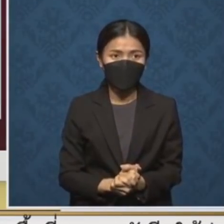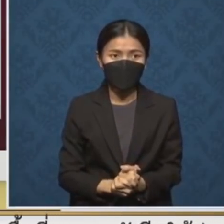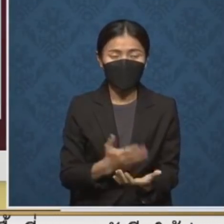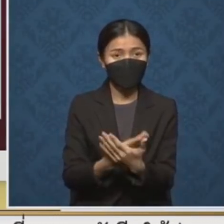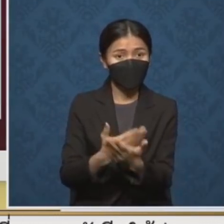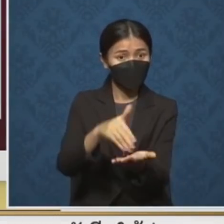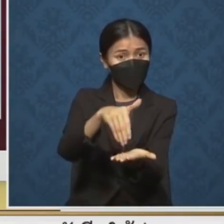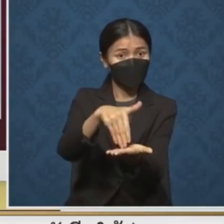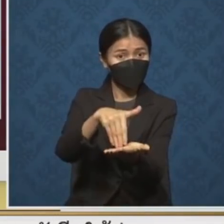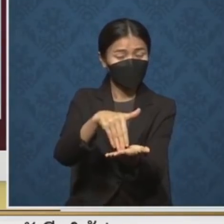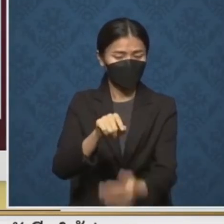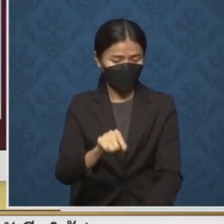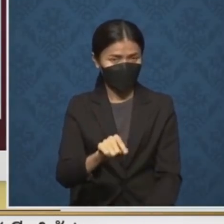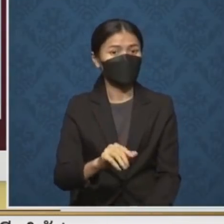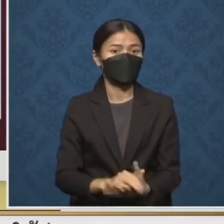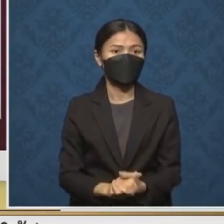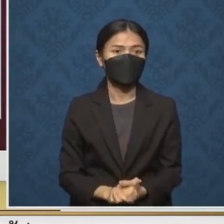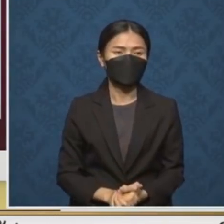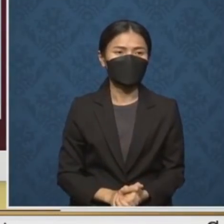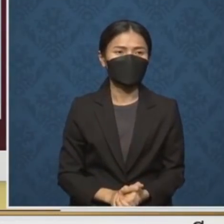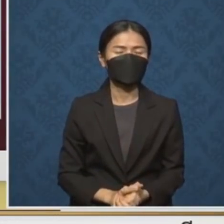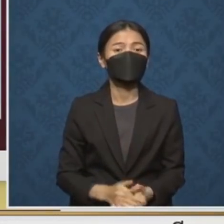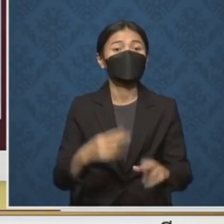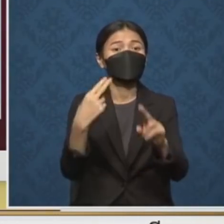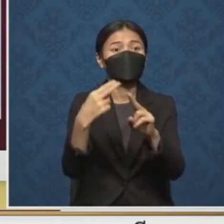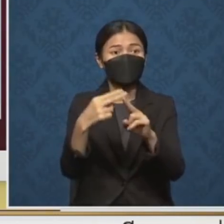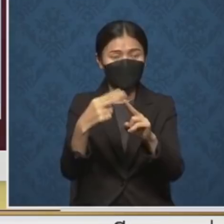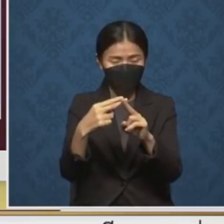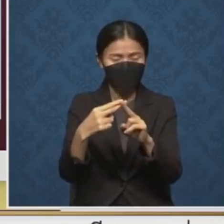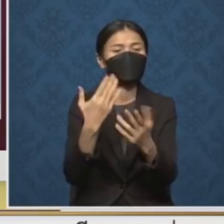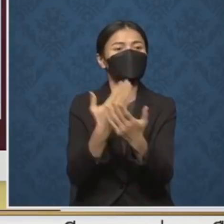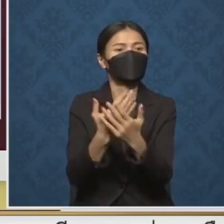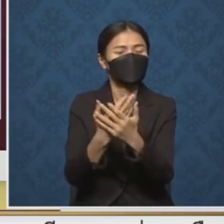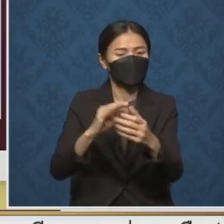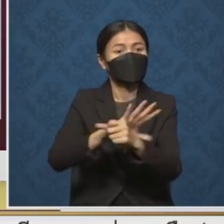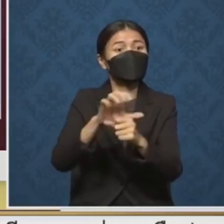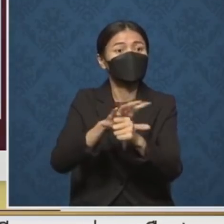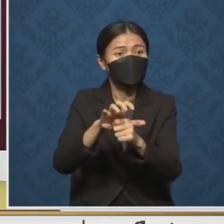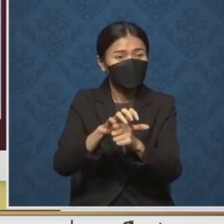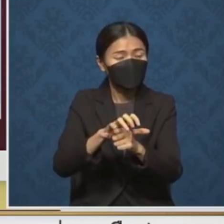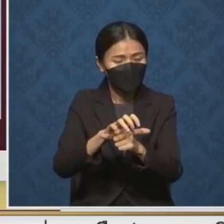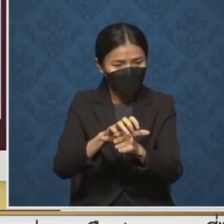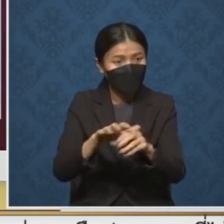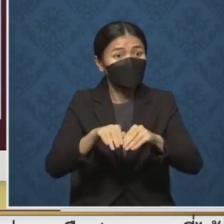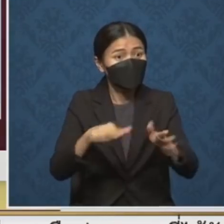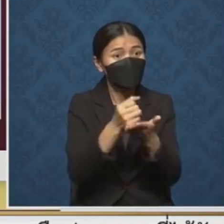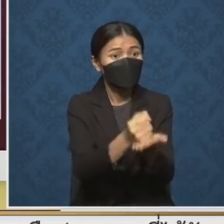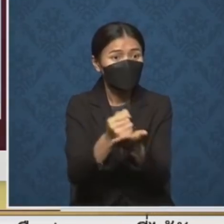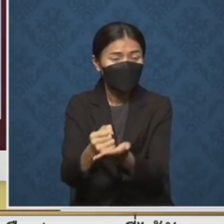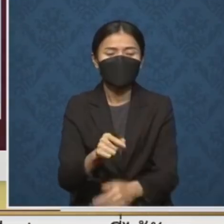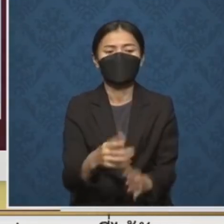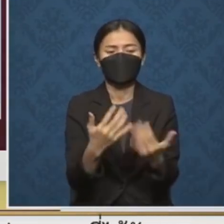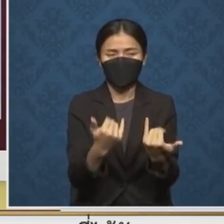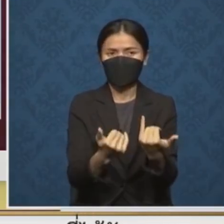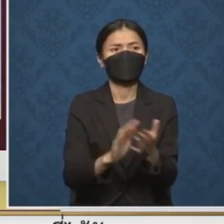ที่ใช้ชื่อว่าค่าใช้จ่ายในการบรรเทาแก้ไขปัญหาโควิด-19 นั้นถูกใช้ไปทำอะไรบ้างนะคะโครงการ